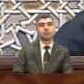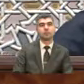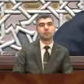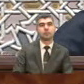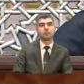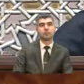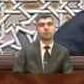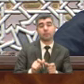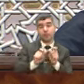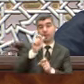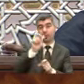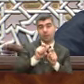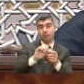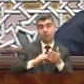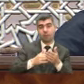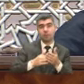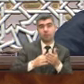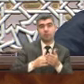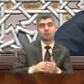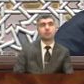السادة النواب من فضلكم أكرمونا